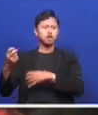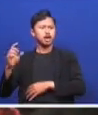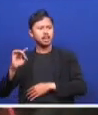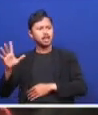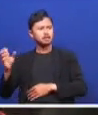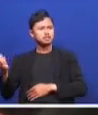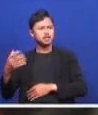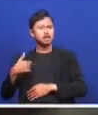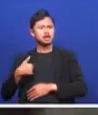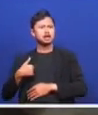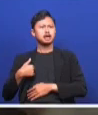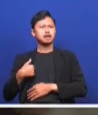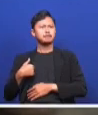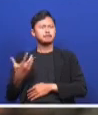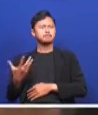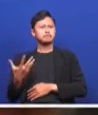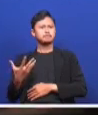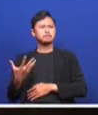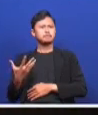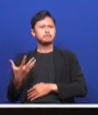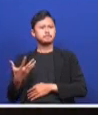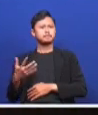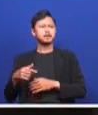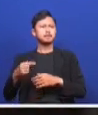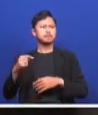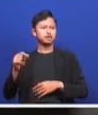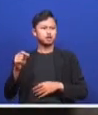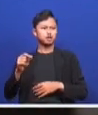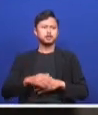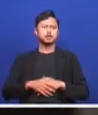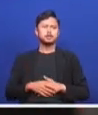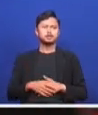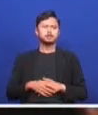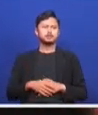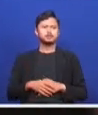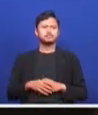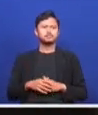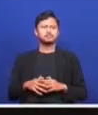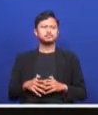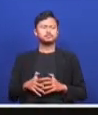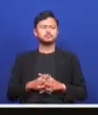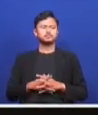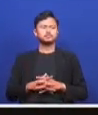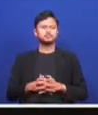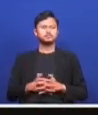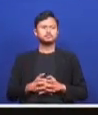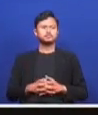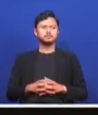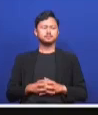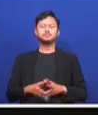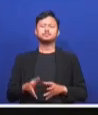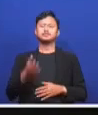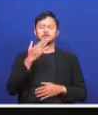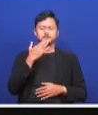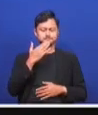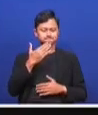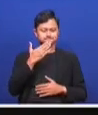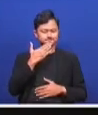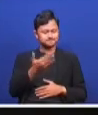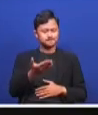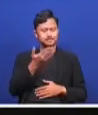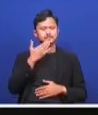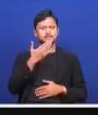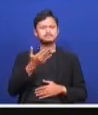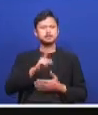mengatakan kami adalah kami yang benar dan kami kami yang benar sehingga mengajukan diajukan dan dilanjutkan